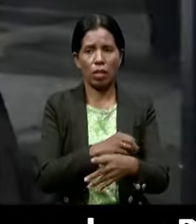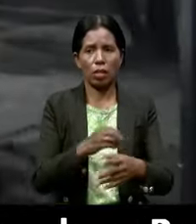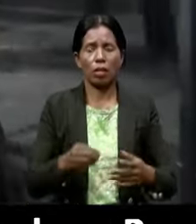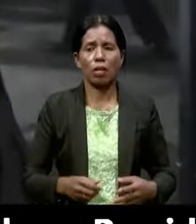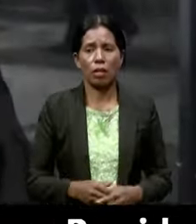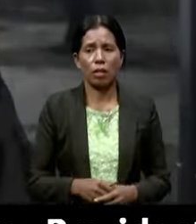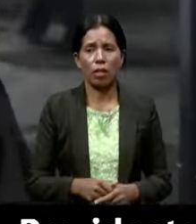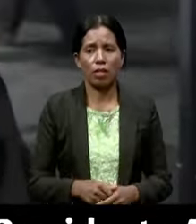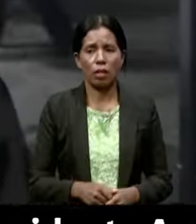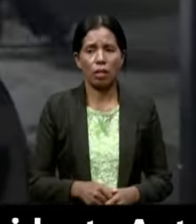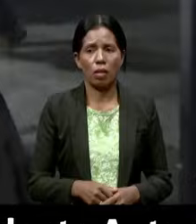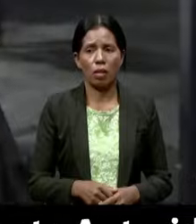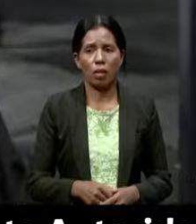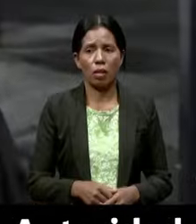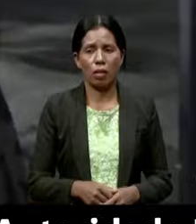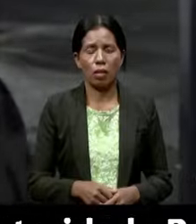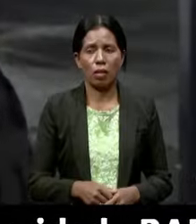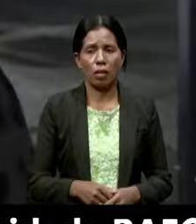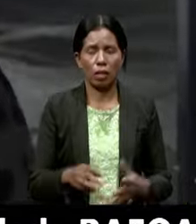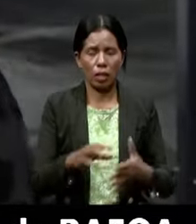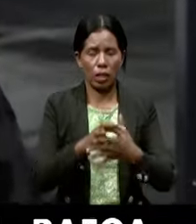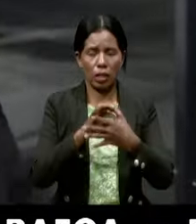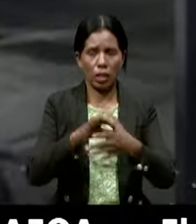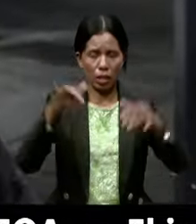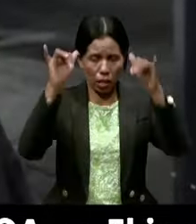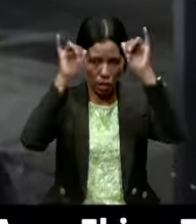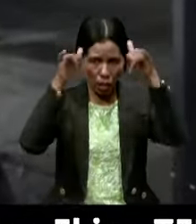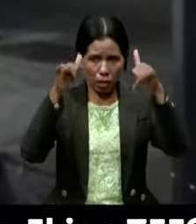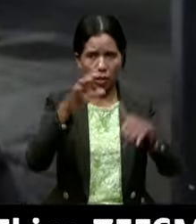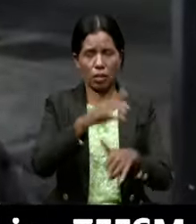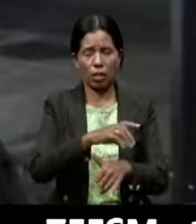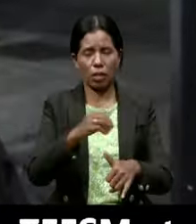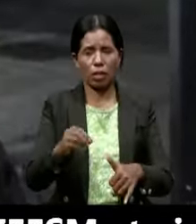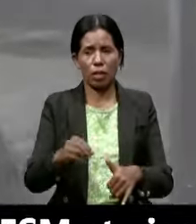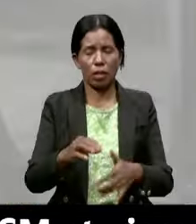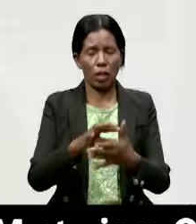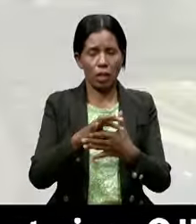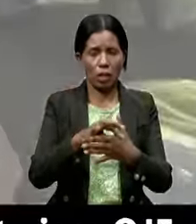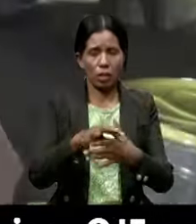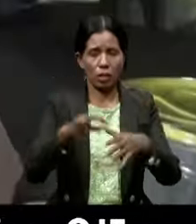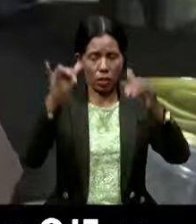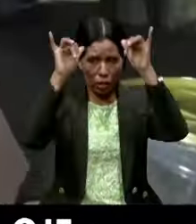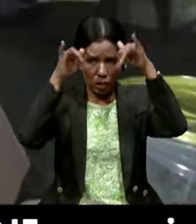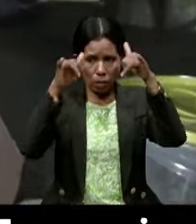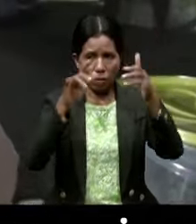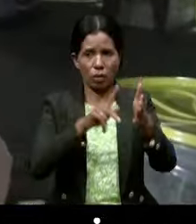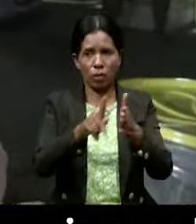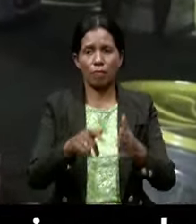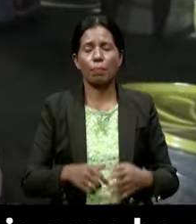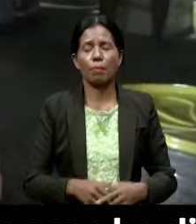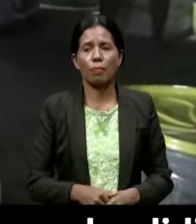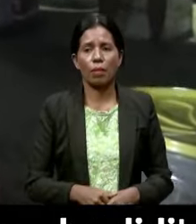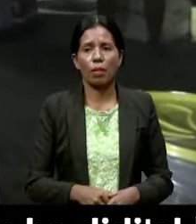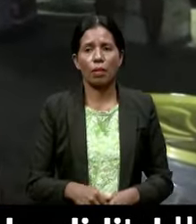be babi pedaging. Tapi karau mus, karau nene emang kohorasi. Tahu mana sih romai? Mas, nene i